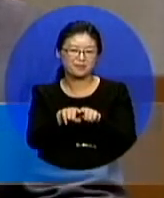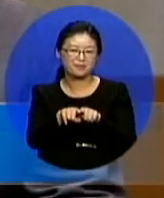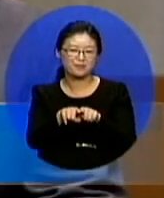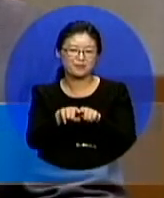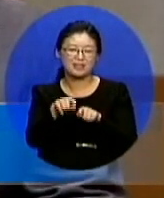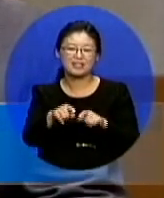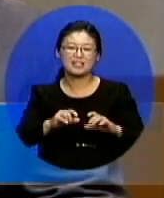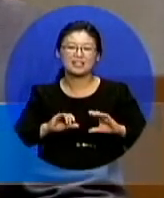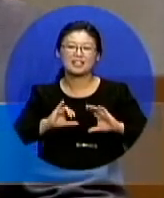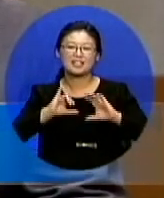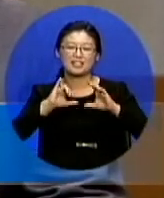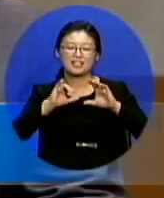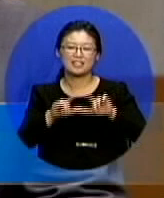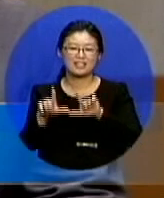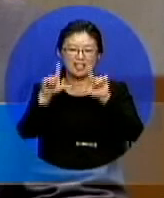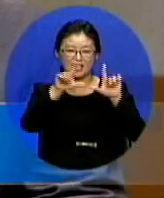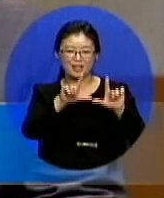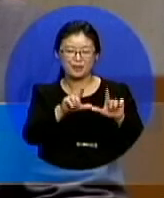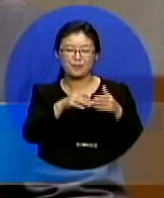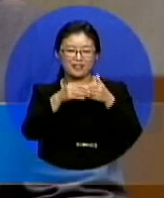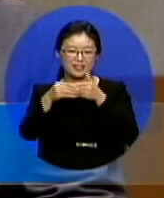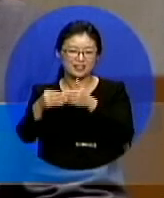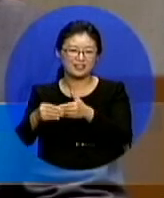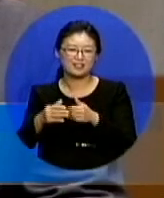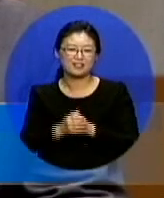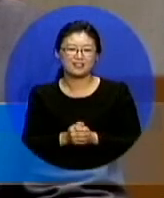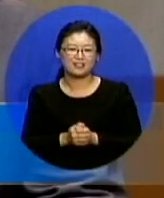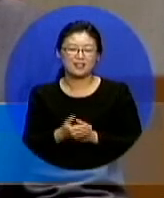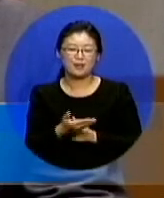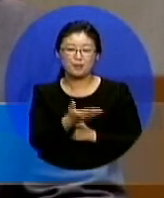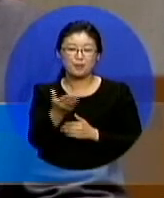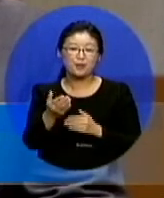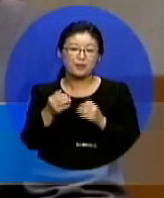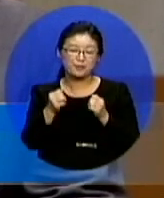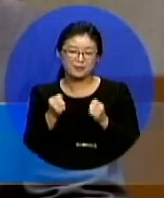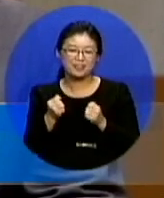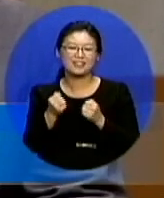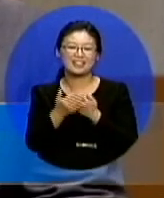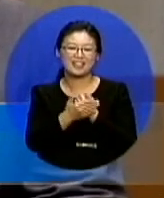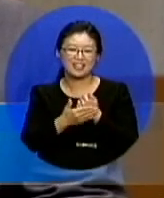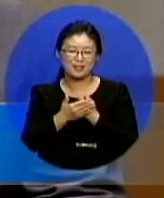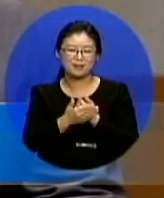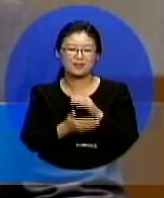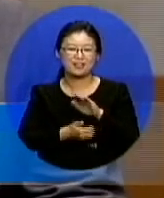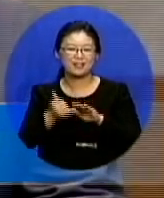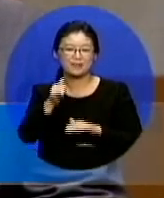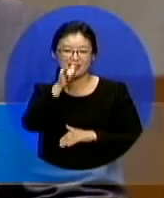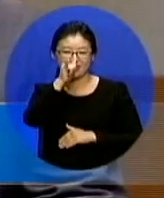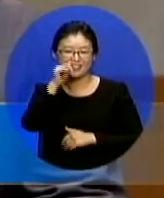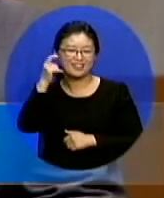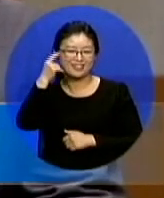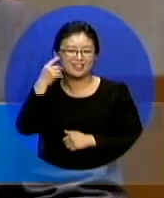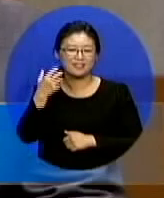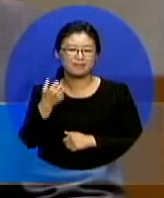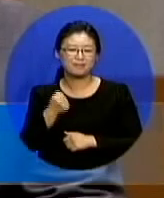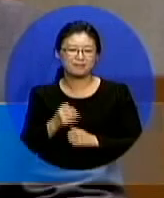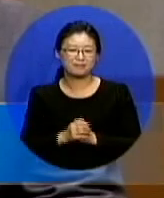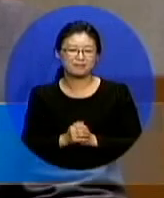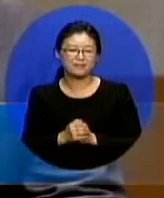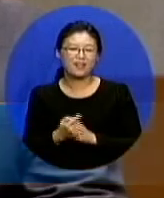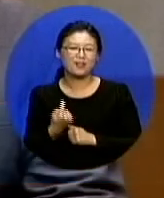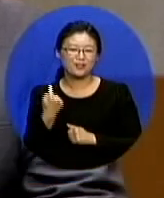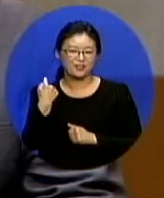이 사회를 이끌어가는데 여러분들이 계시기 때문에 희망이 있지 않나 그런 생각을 해보면서